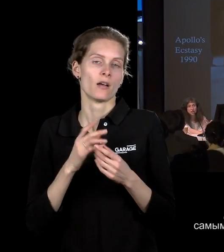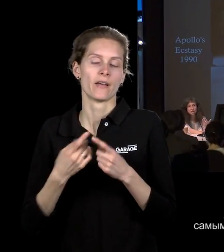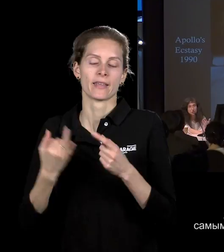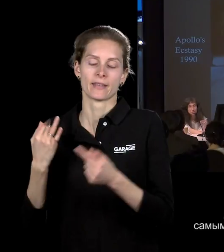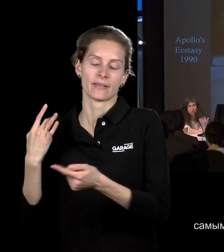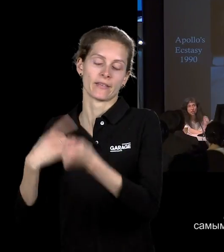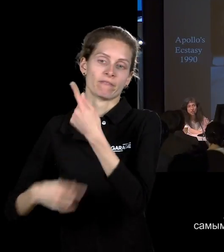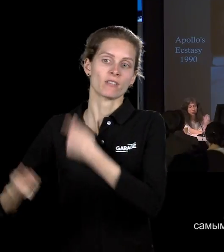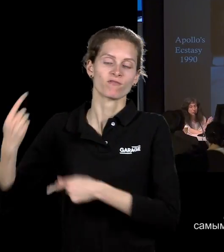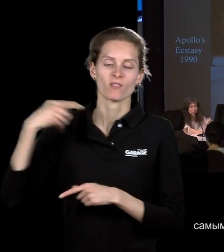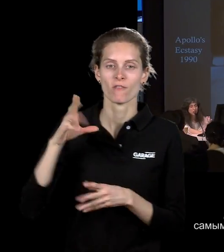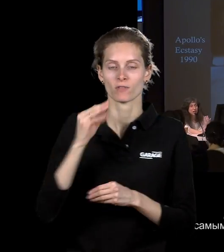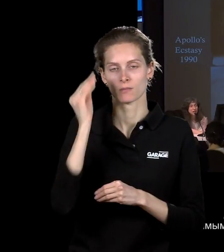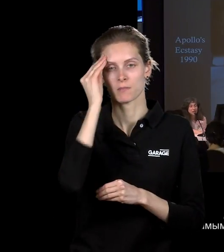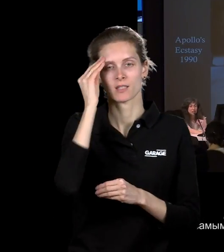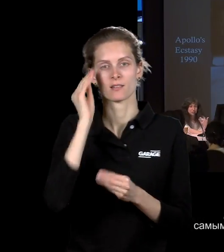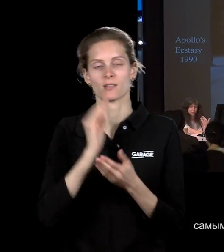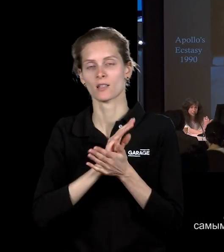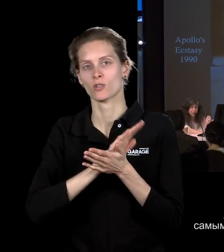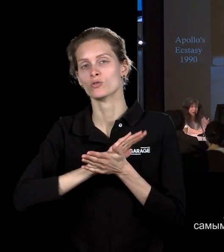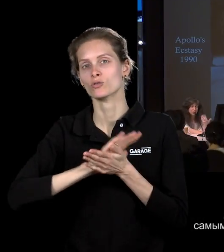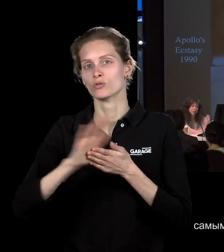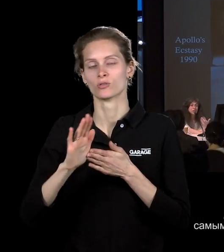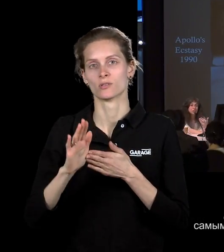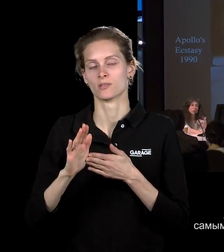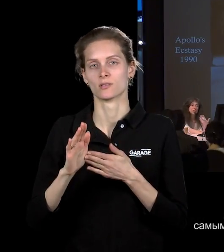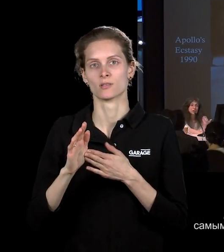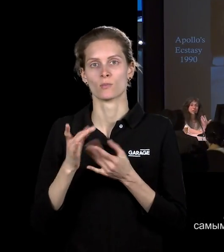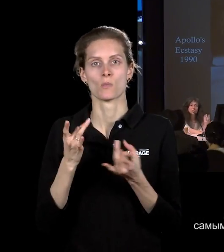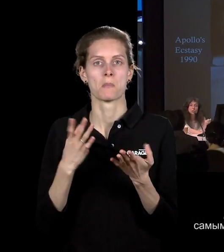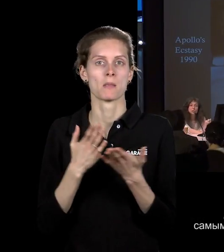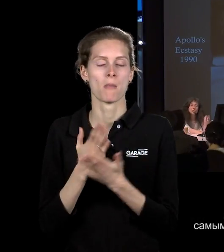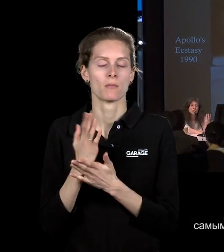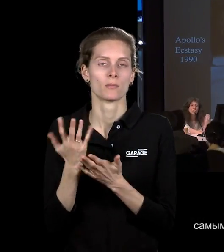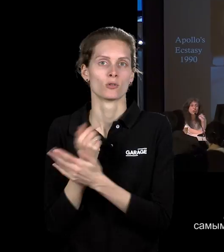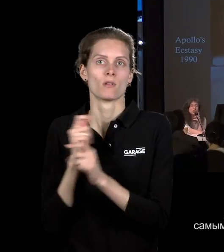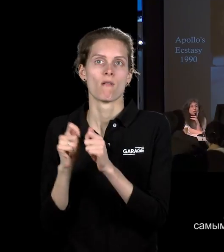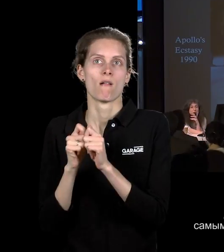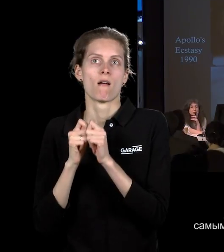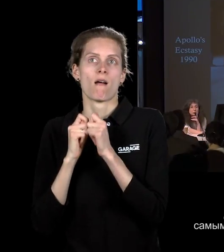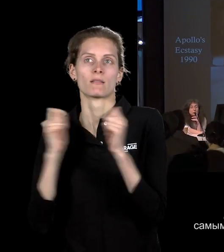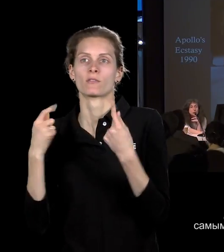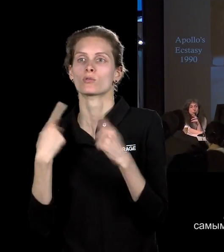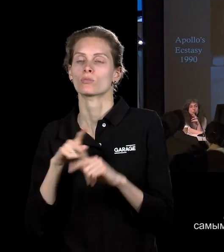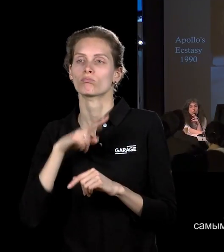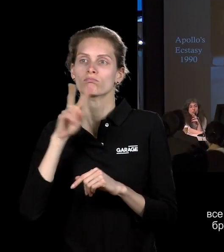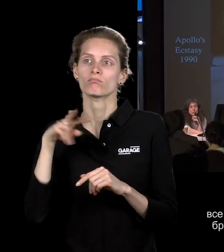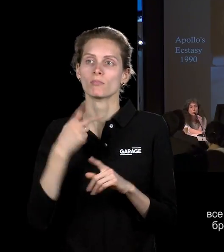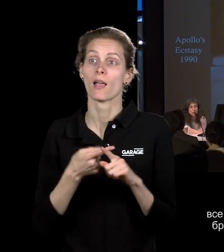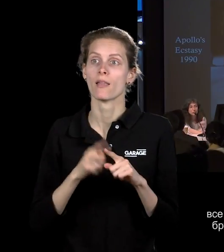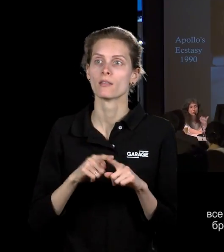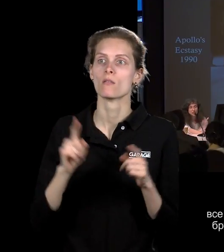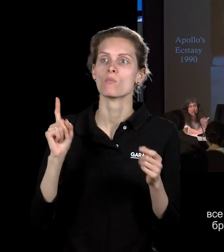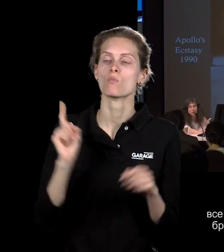действительно аполлоническому, «Экстаз Аполлона», и открывала такое, может быть, другое прочтение этой работы, что это музей,